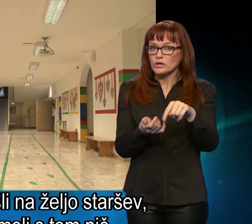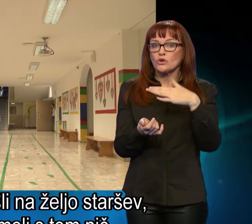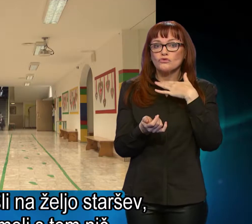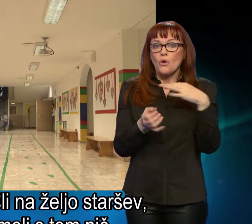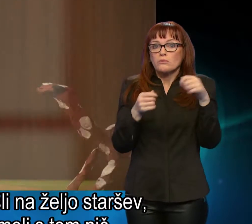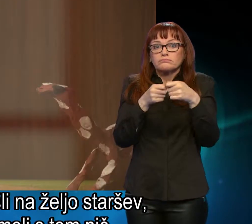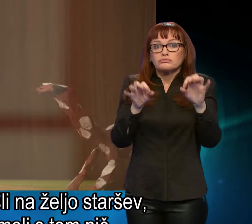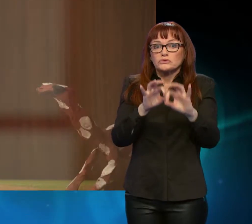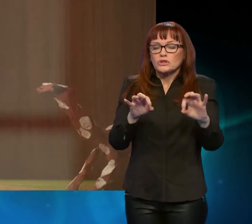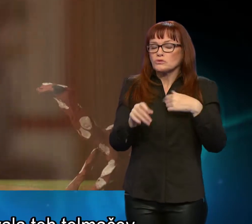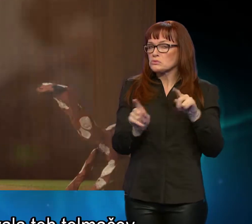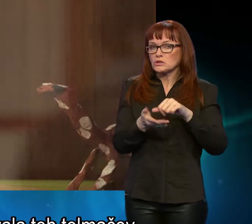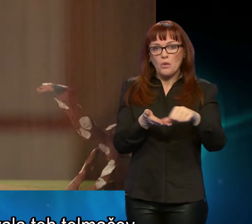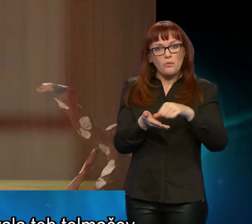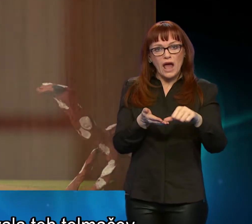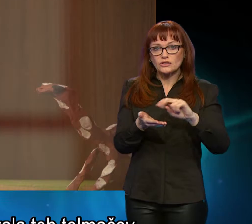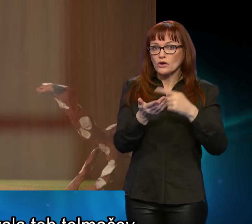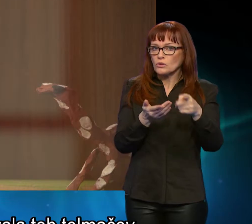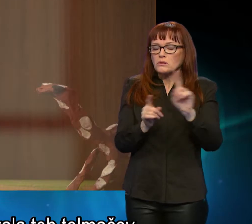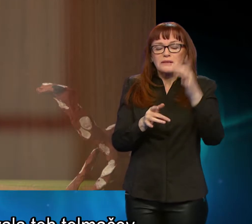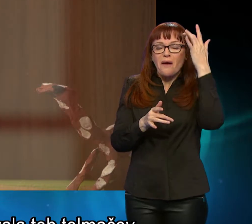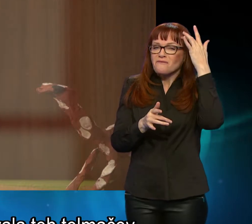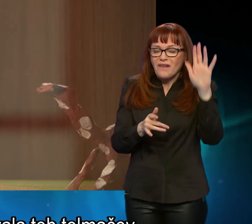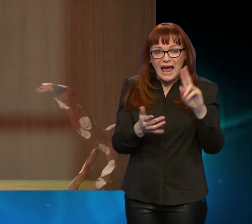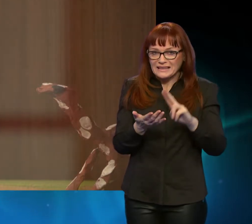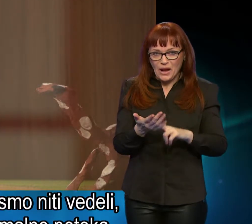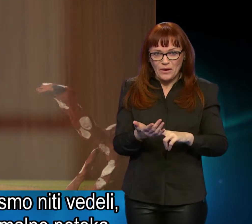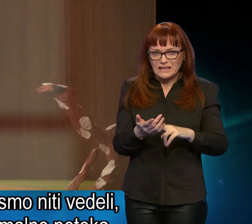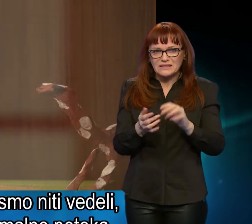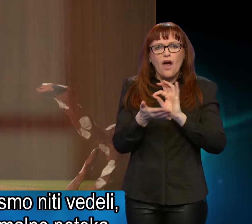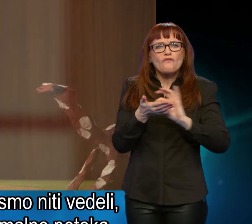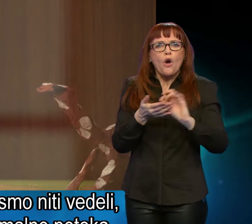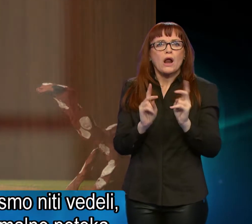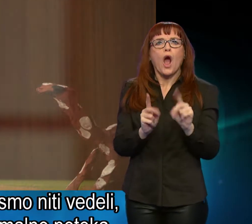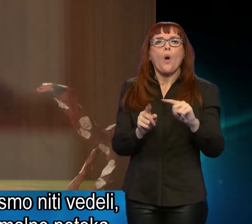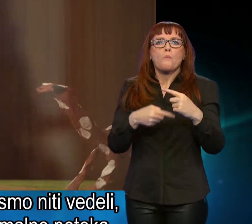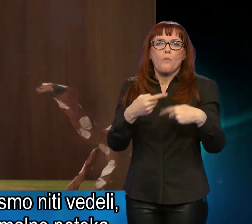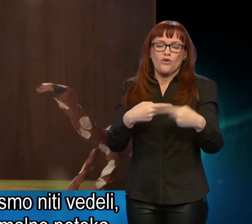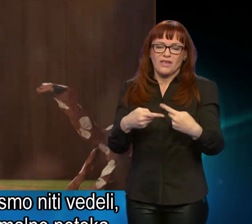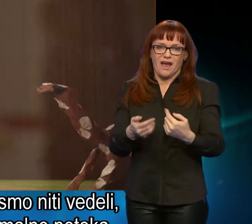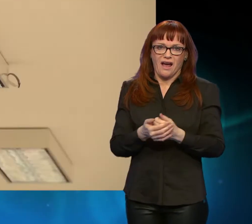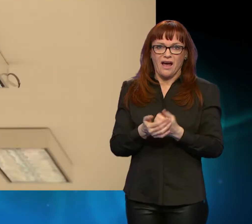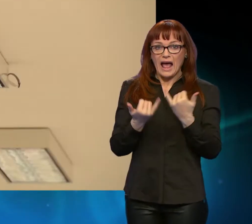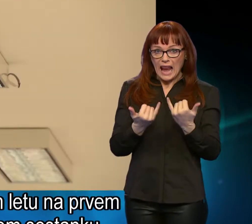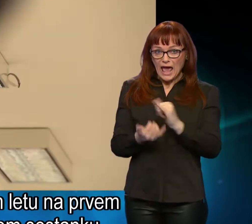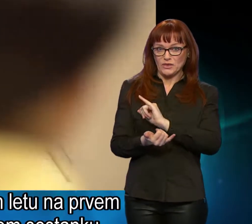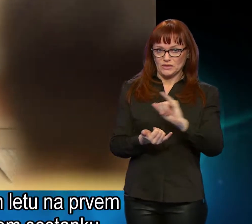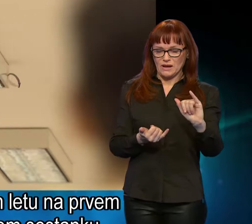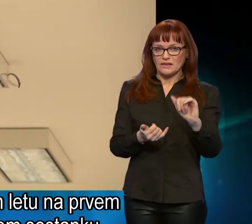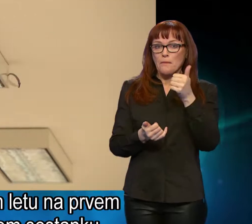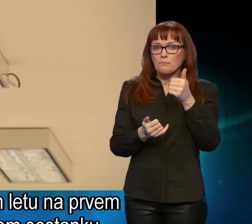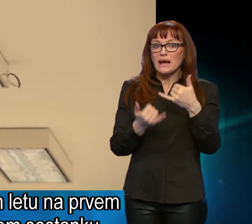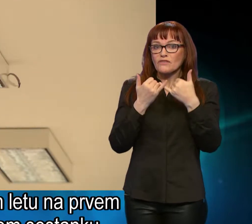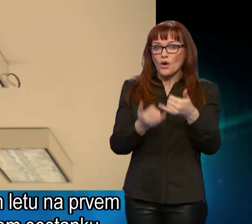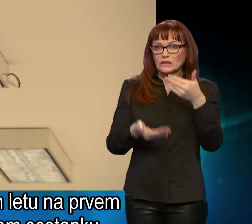tem nič. Mi nismo plačevali tolmačev, nismo niti vedeli v resnici formalno, kako to poteka. V letošnjem letu na prvem